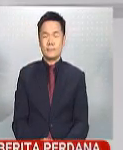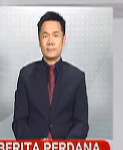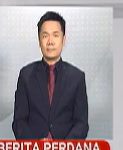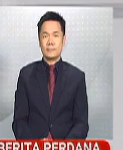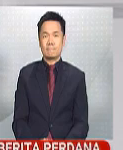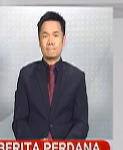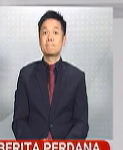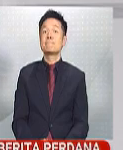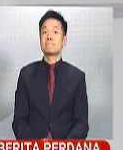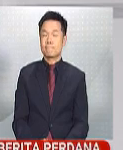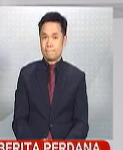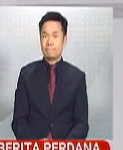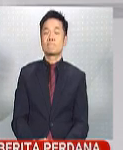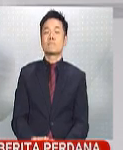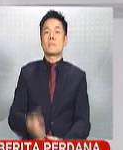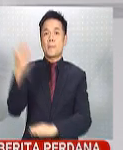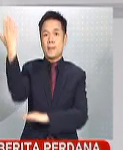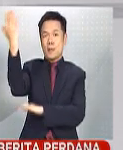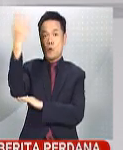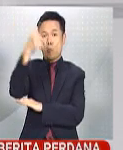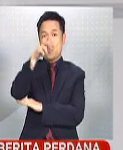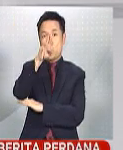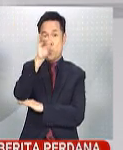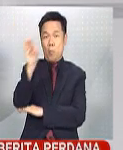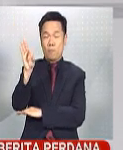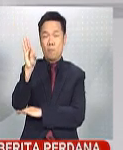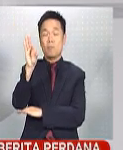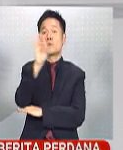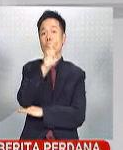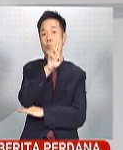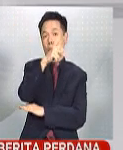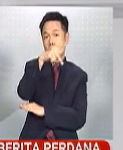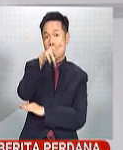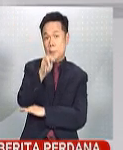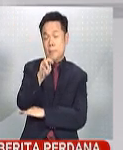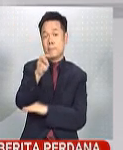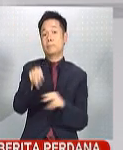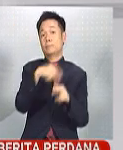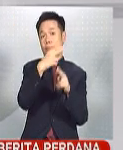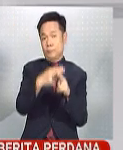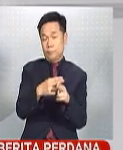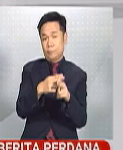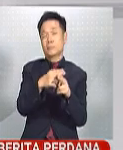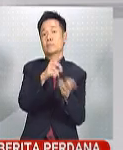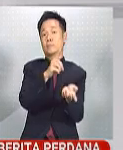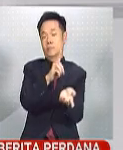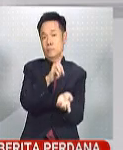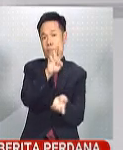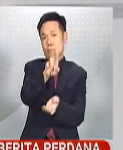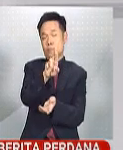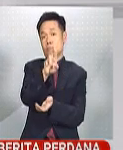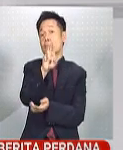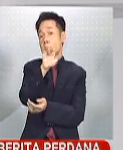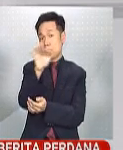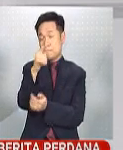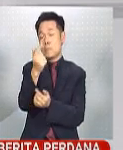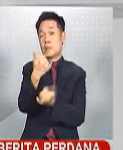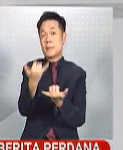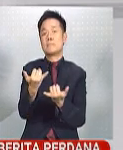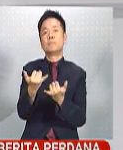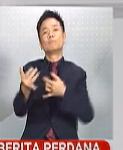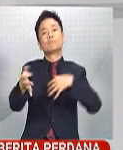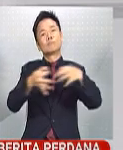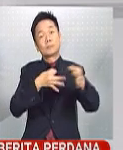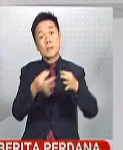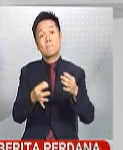Bagi pensyarah kanan Fakulti Komunikasi Universiti Putra Malaysia UPM, Dr. Syed Agil Sheikh Al-Sagof, beliau menyifatkan